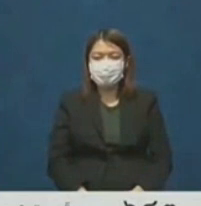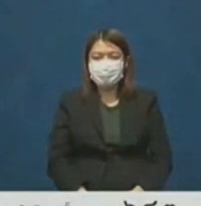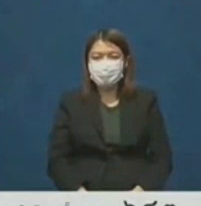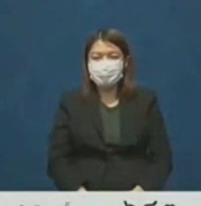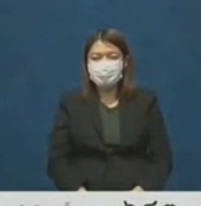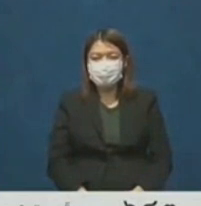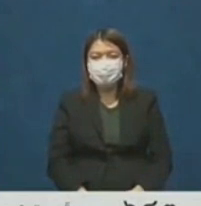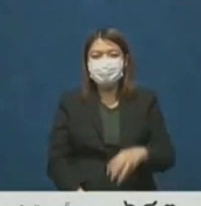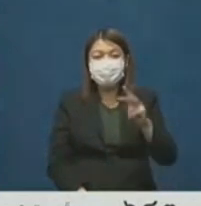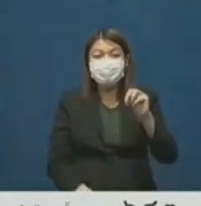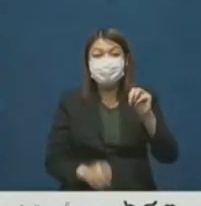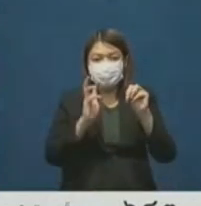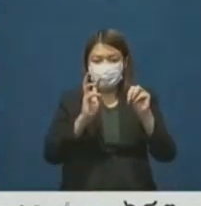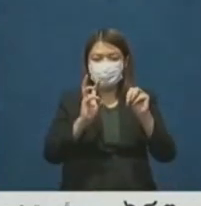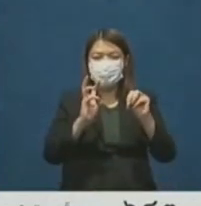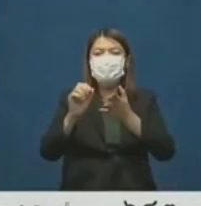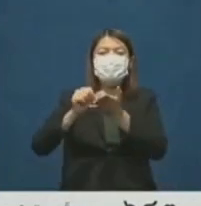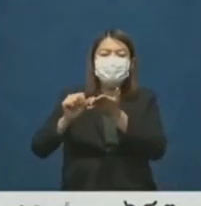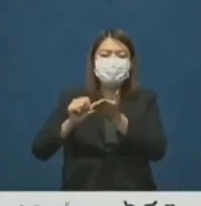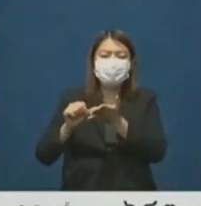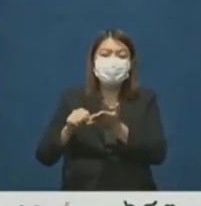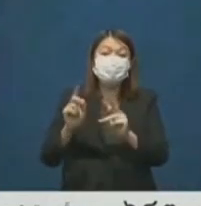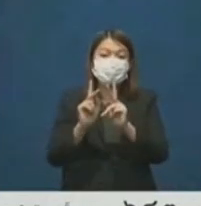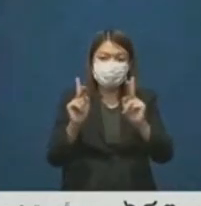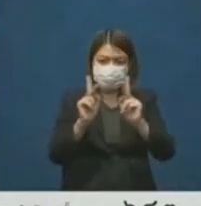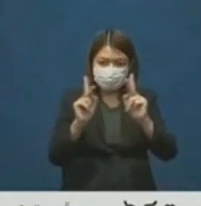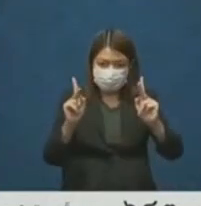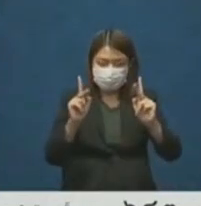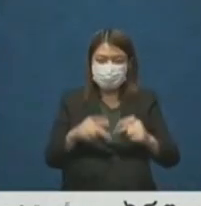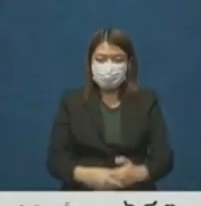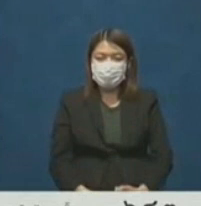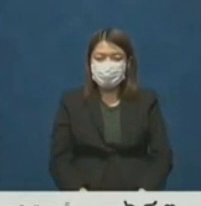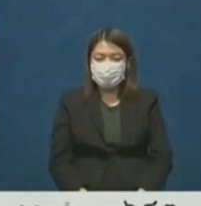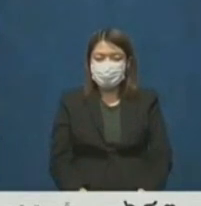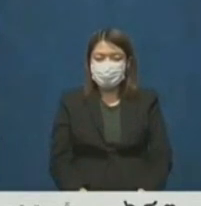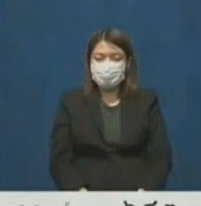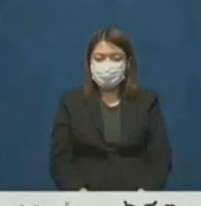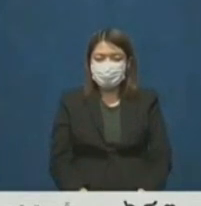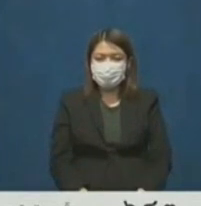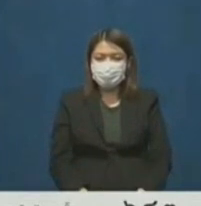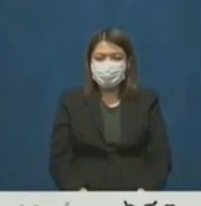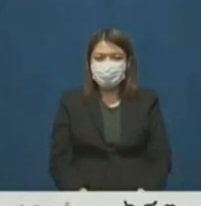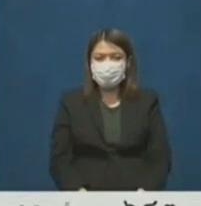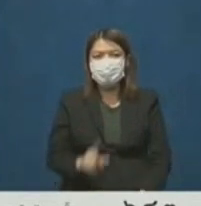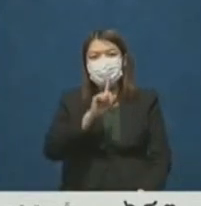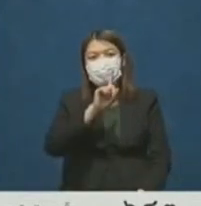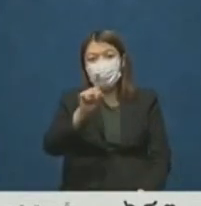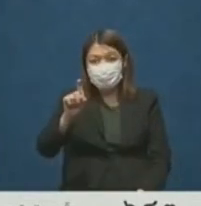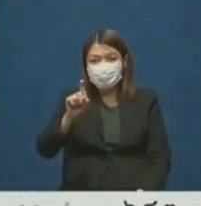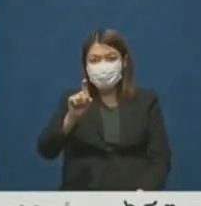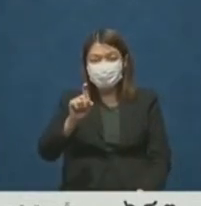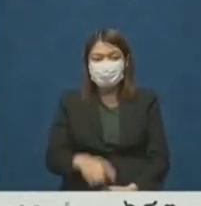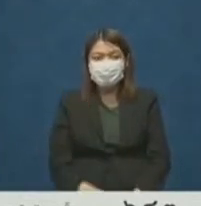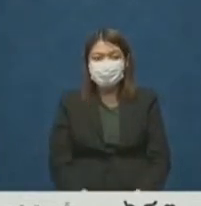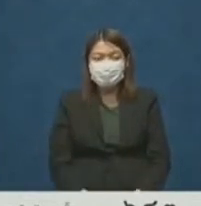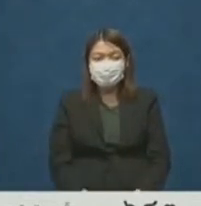านประธานครับเนื่องจากมาตรา6มีการแก้ไขจากการมติการผมเลยต้อง อาจจะเป็นคำ